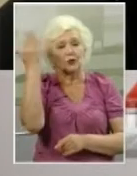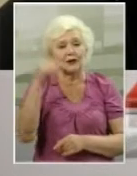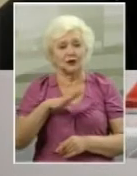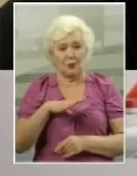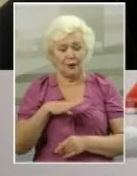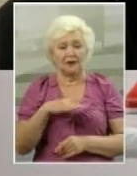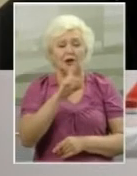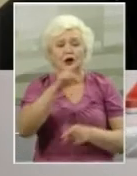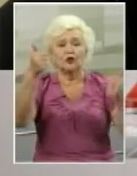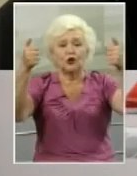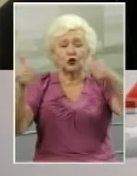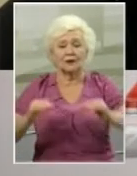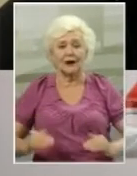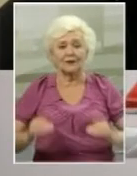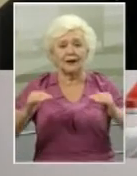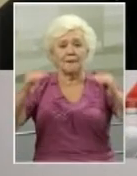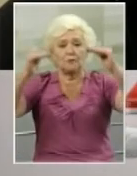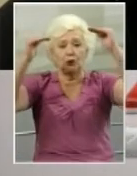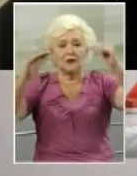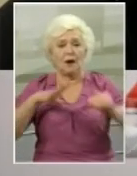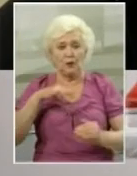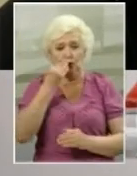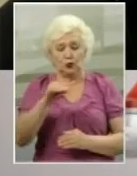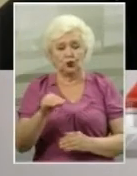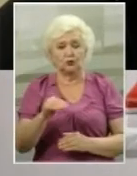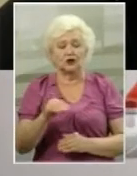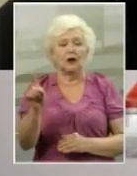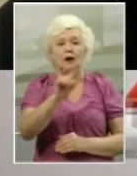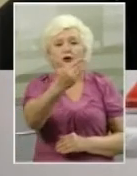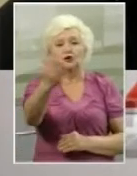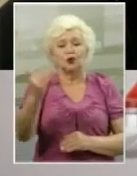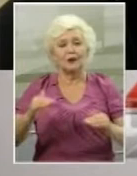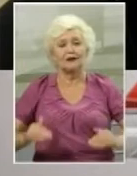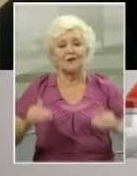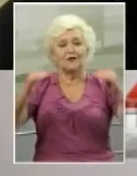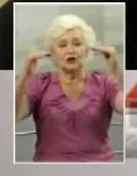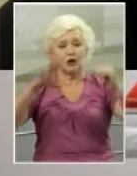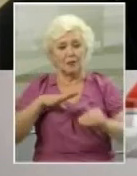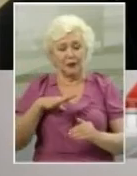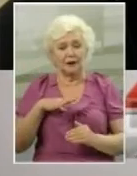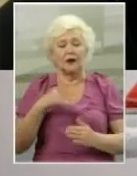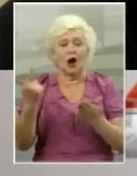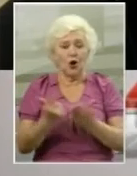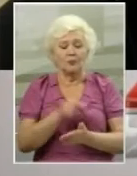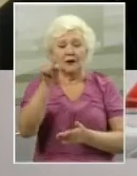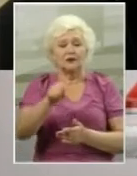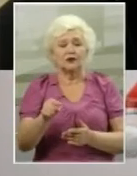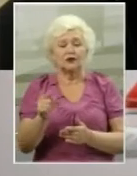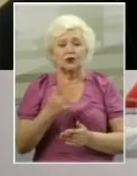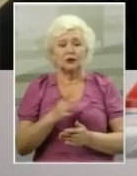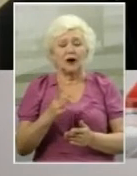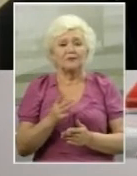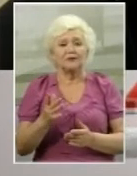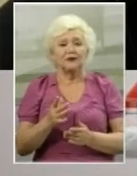нам фотографии подняли вверх, потому что будет лучше, чтобы они выше были. Но опять же, всегда разлетались цветы